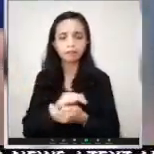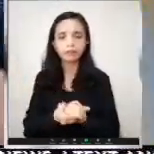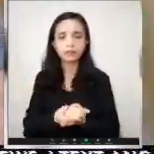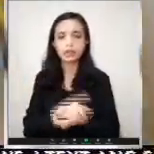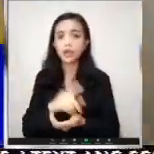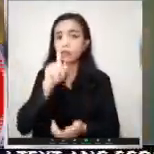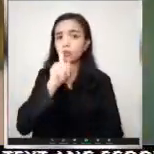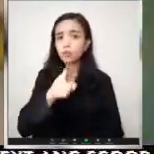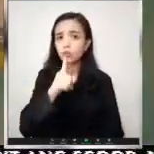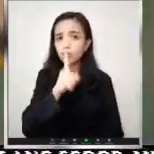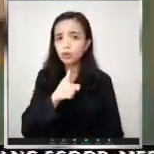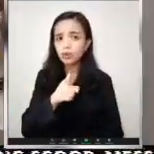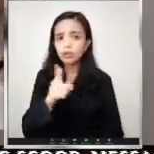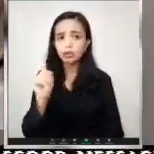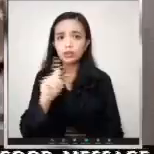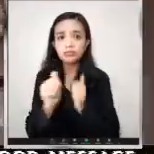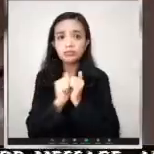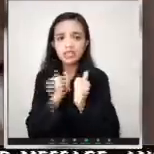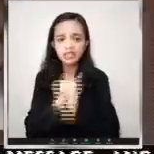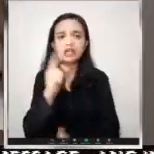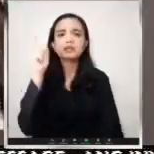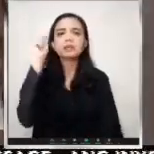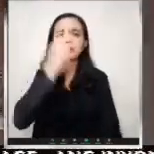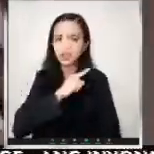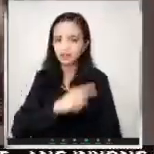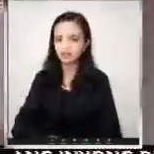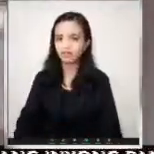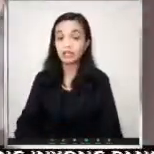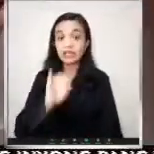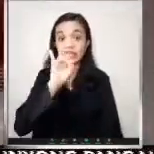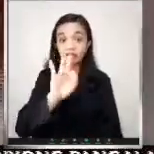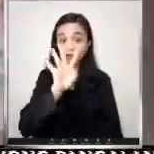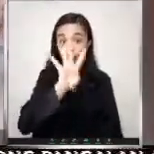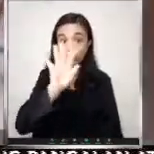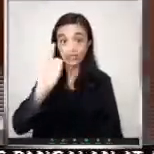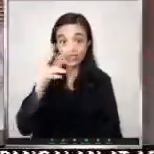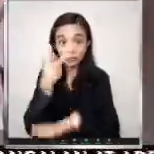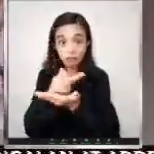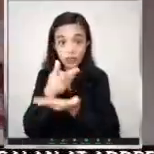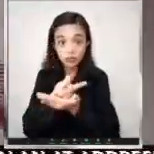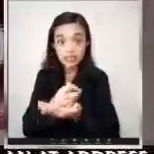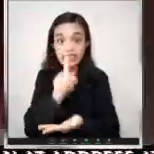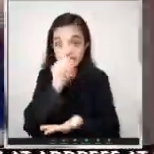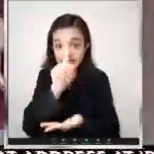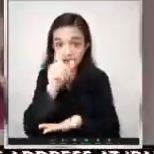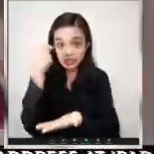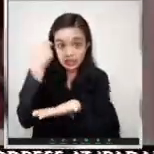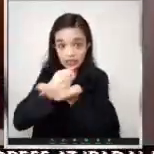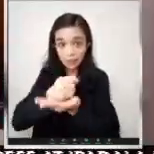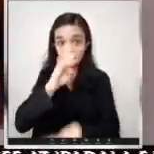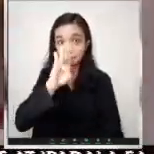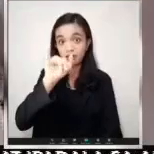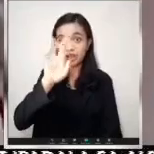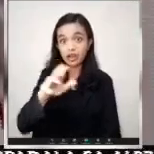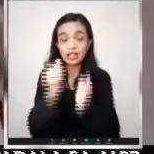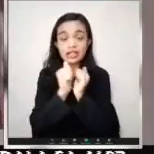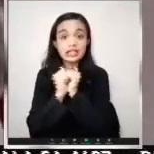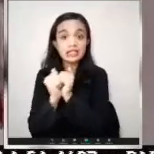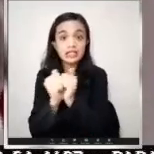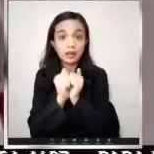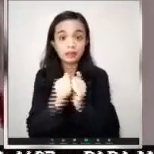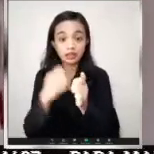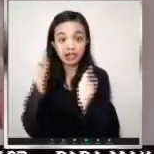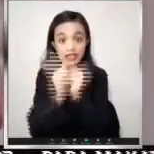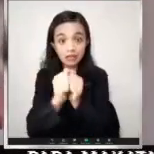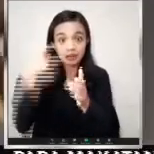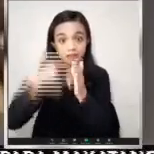siya. Peke siya. At kung 49 pesos ang halaga ng bawat BIR stamp kasamang excise tax, aabot sa